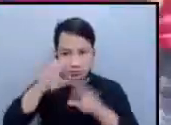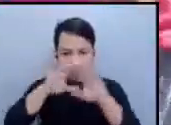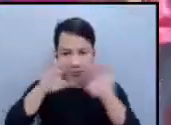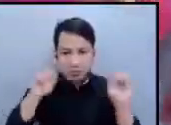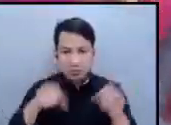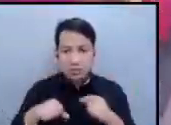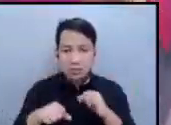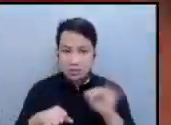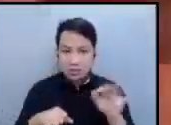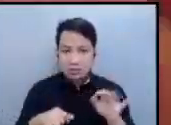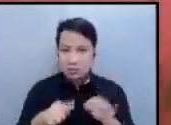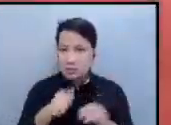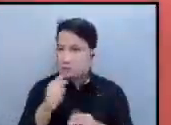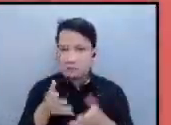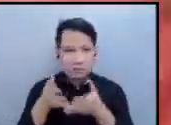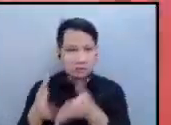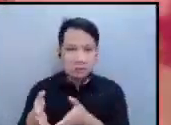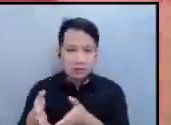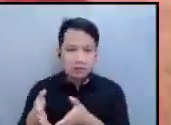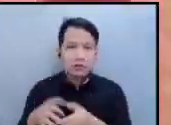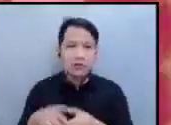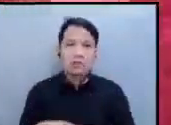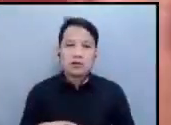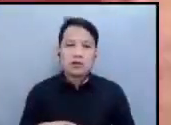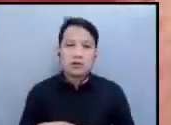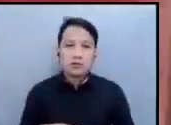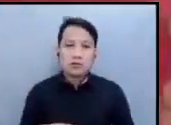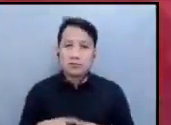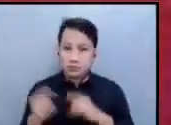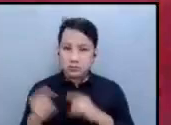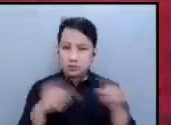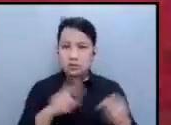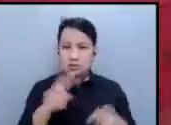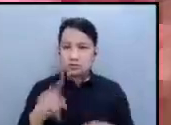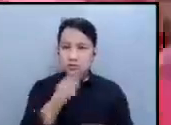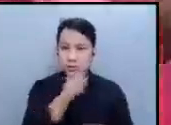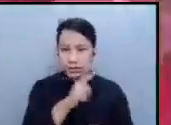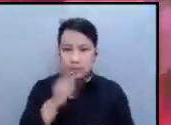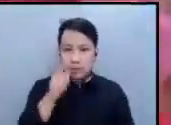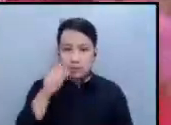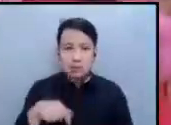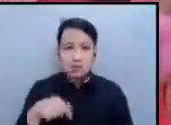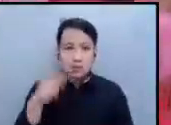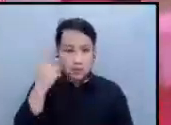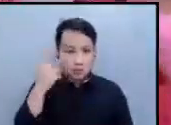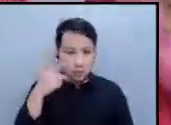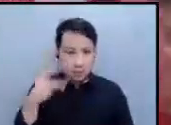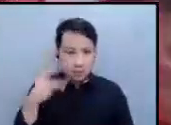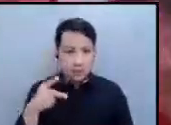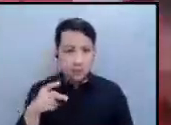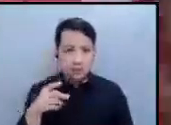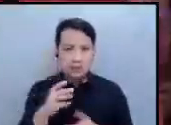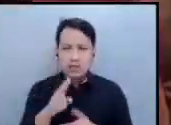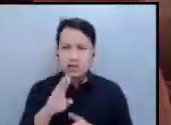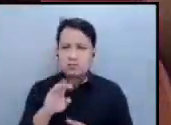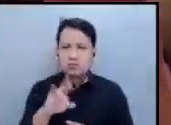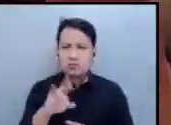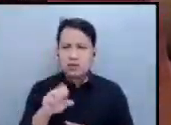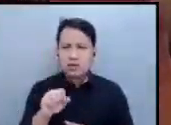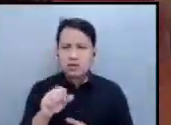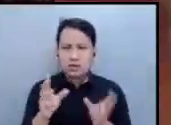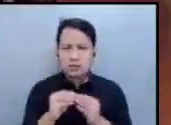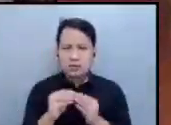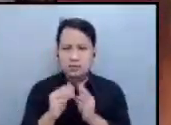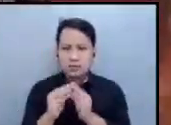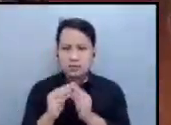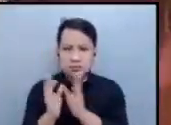hindi sila pababayaan. Nagtungo rin ang Vice Presidente kasama si Senator Kiko Pangilinan sa Boracay Multisectoral Assembly at